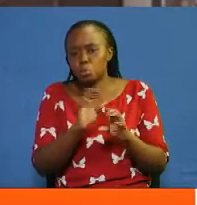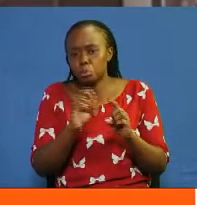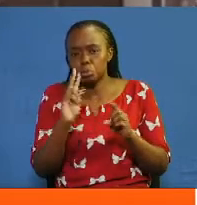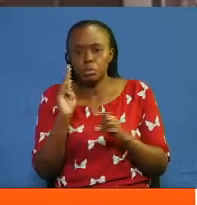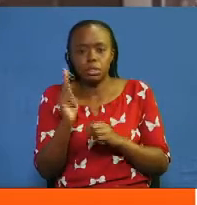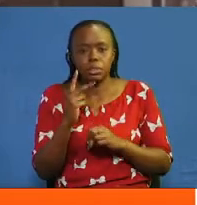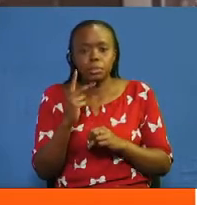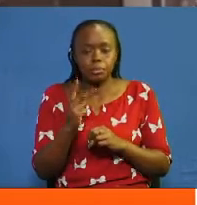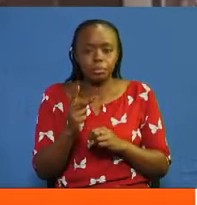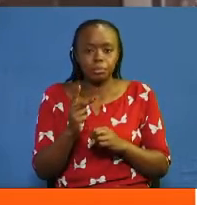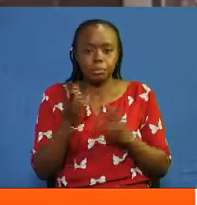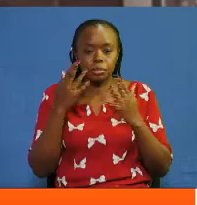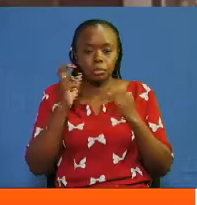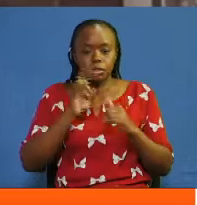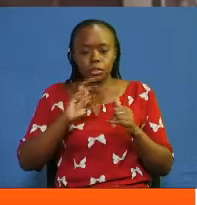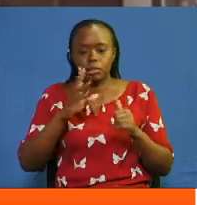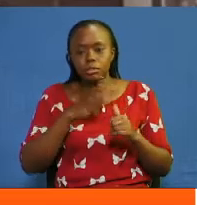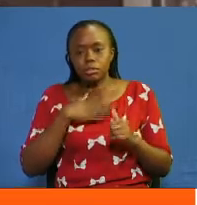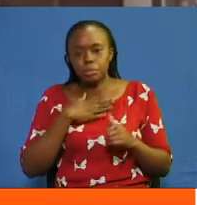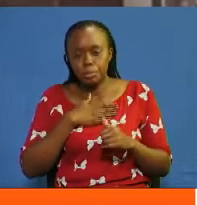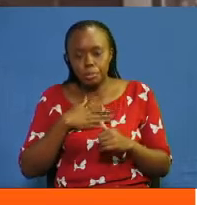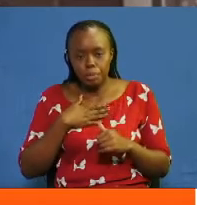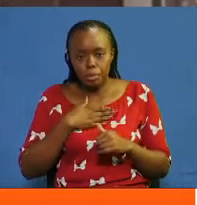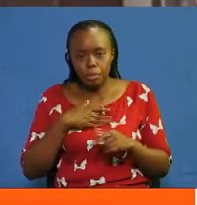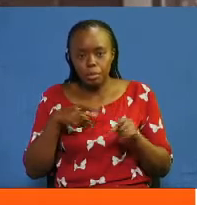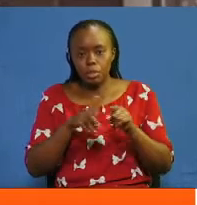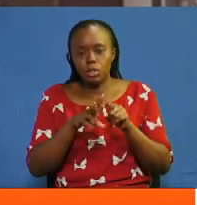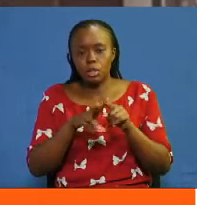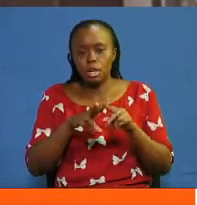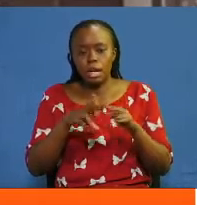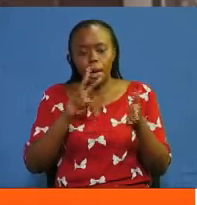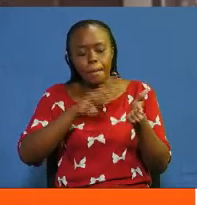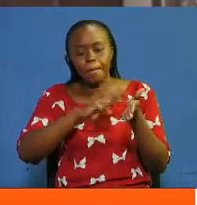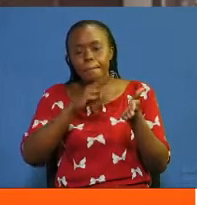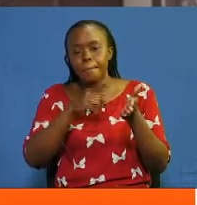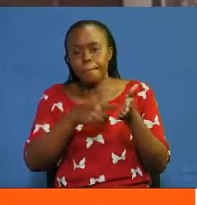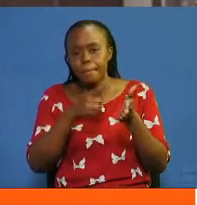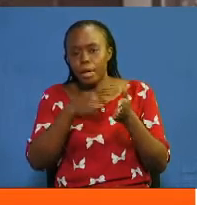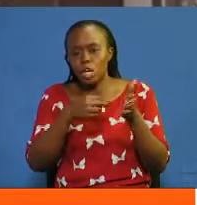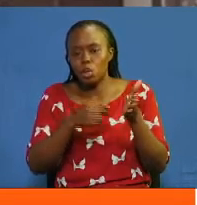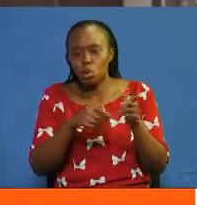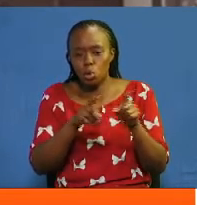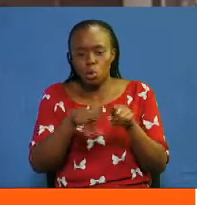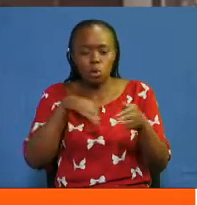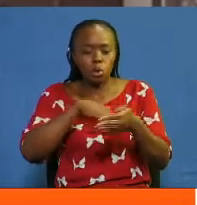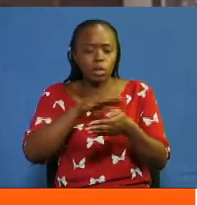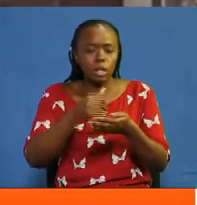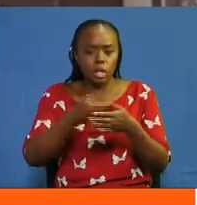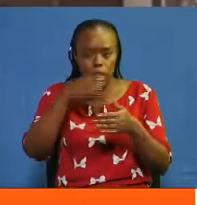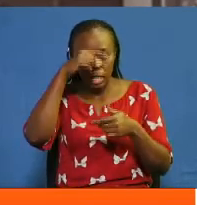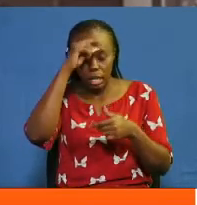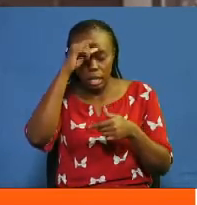pili, tunaomba kuwe na meaningful youth engagement in all government departments.